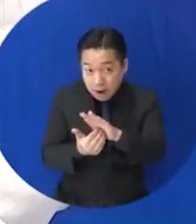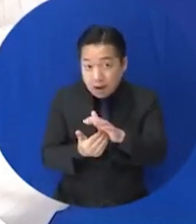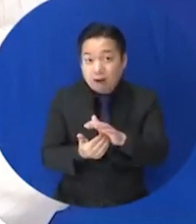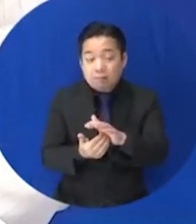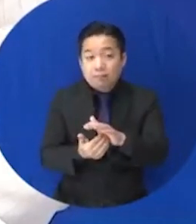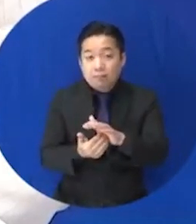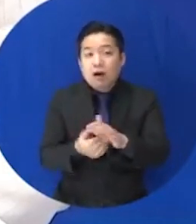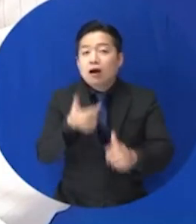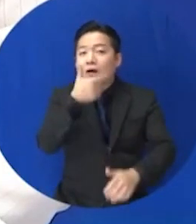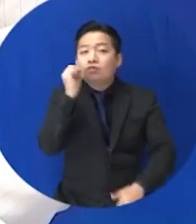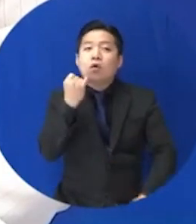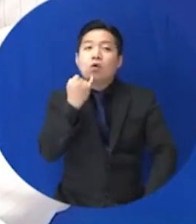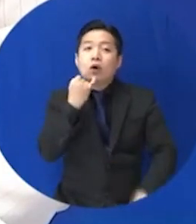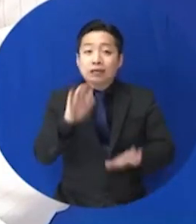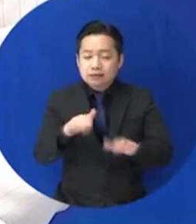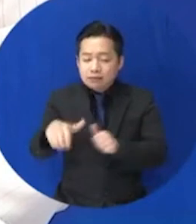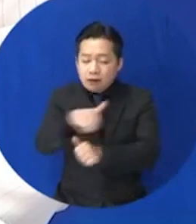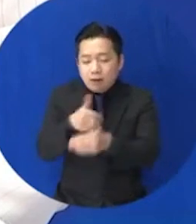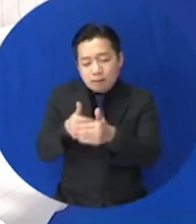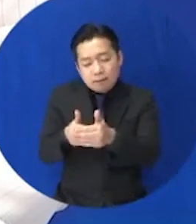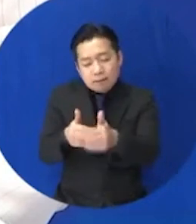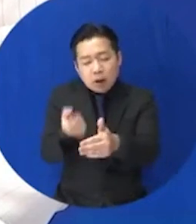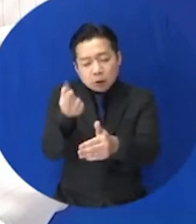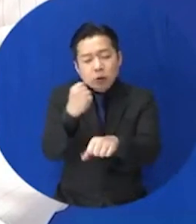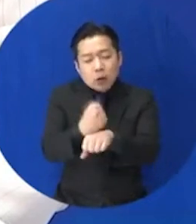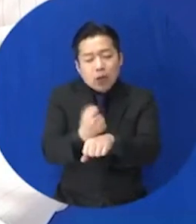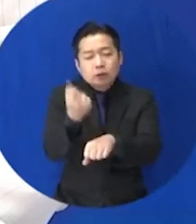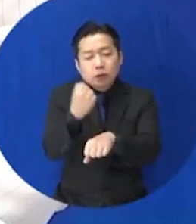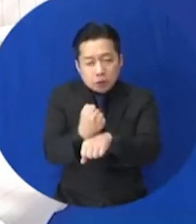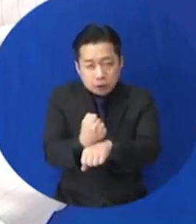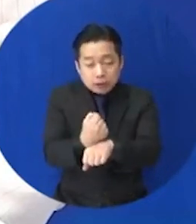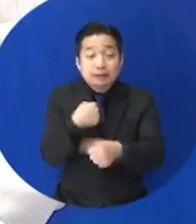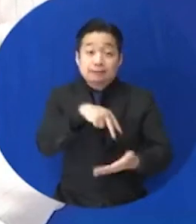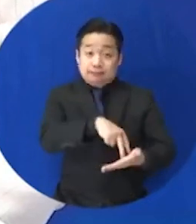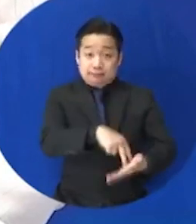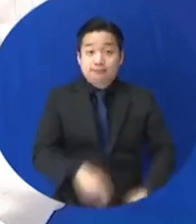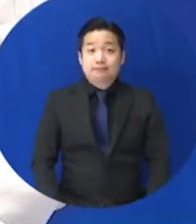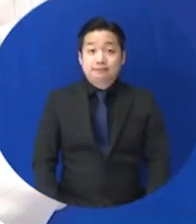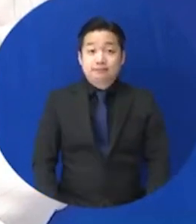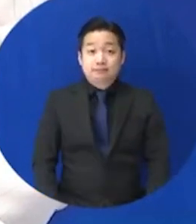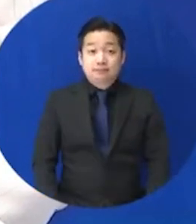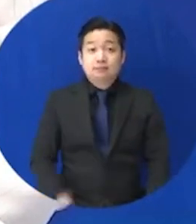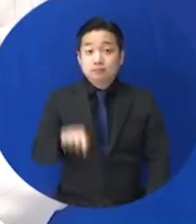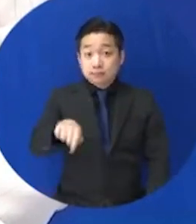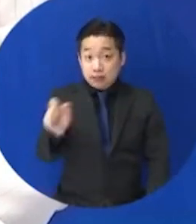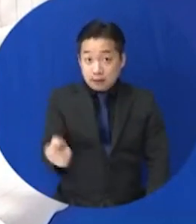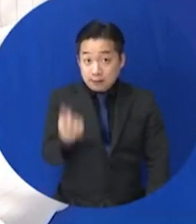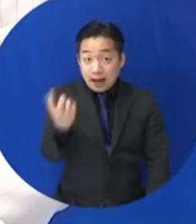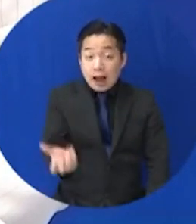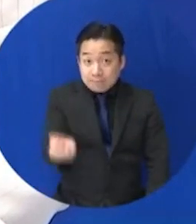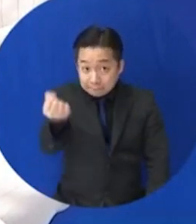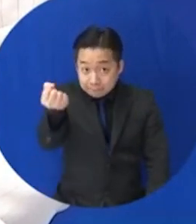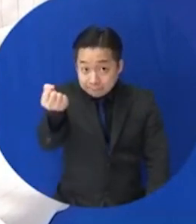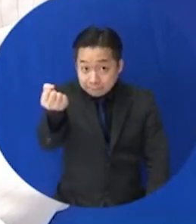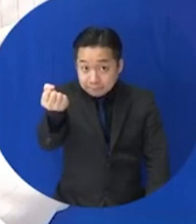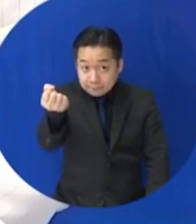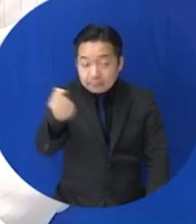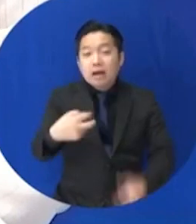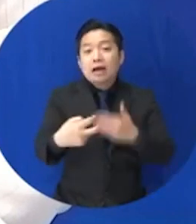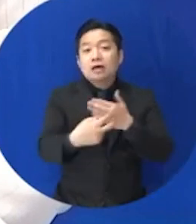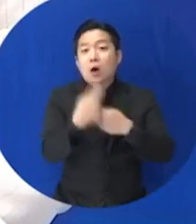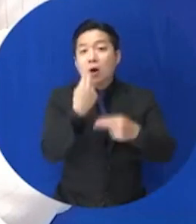것보다는 부족해도 현 상태에서 할 수 있는 조금이라도 하자 이런 입장이고 이게 모태가 돼서 마치 이제